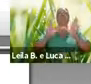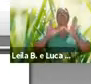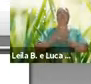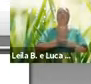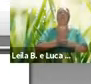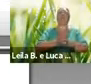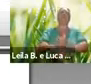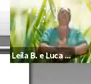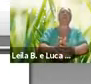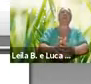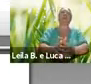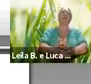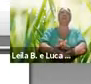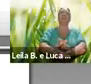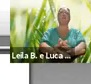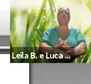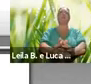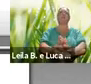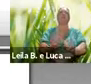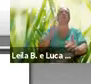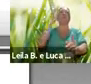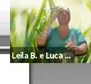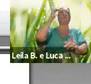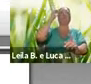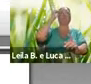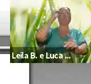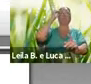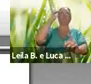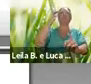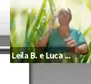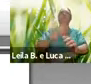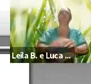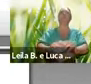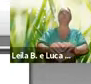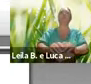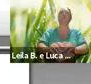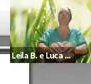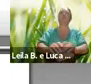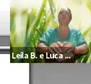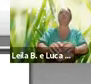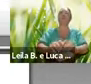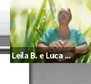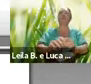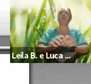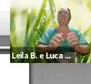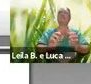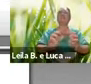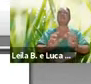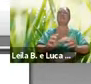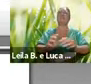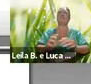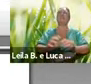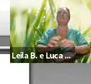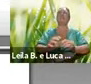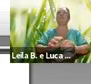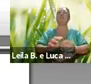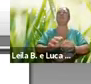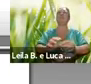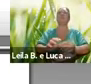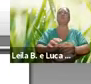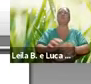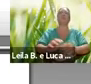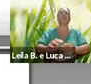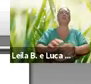la lampada, e si affrettò a precisare. La lampada nel cui bulbo si produce la luce emette da sé